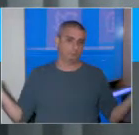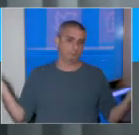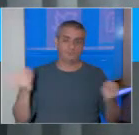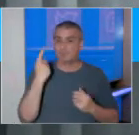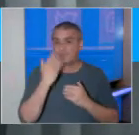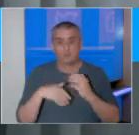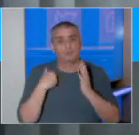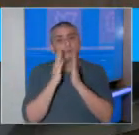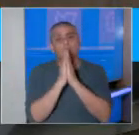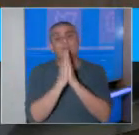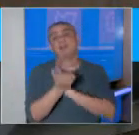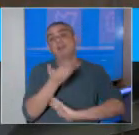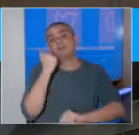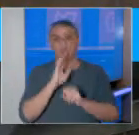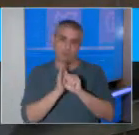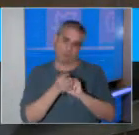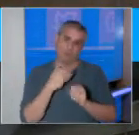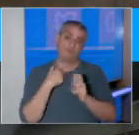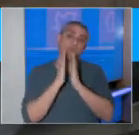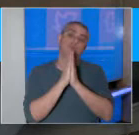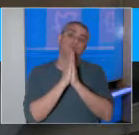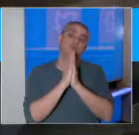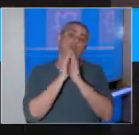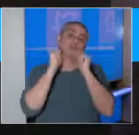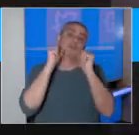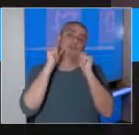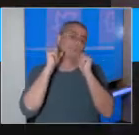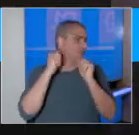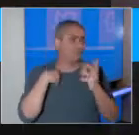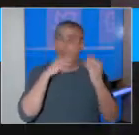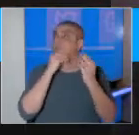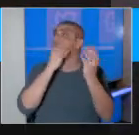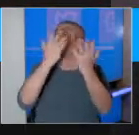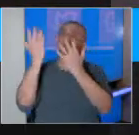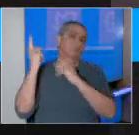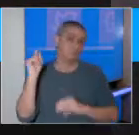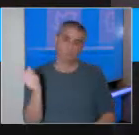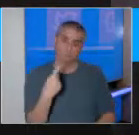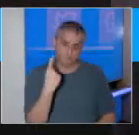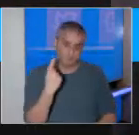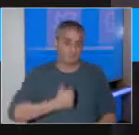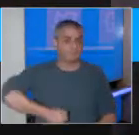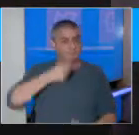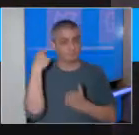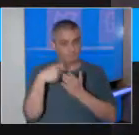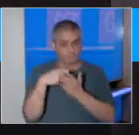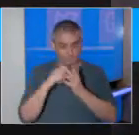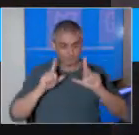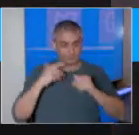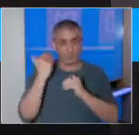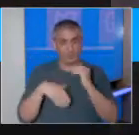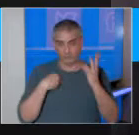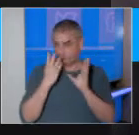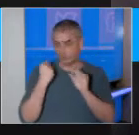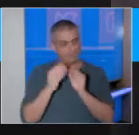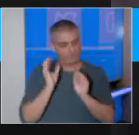שאותו אנחנו צועקים עוד מלפני הקורונה, ואנחנו צועקים אותו בקולי קולות, ועם מי לא דיברנו ולמי לא הגענו, שר האוצר בזום האחרון שהייתי איתו,